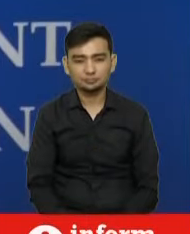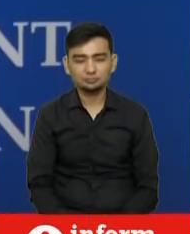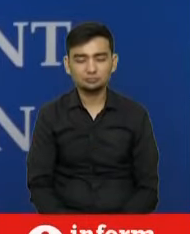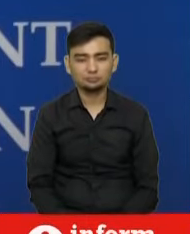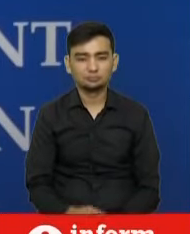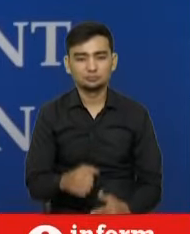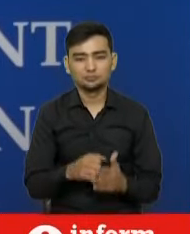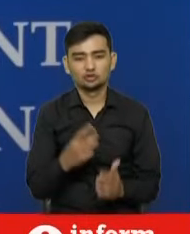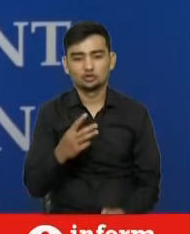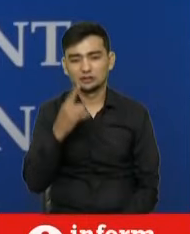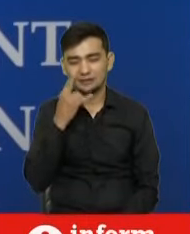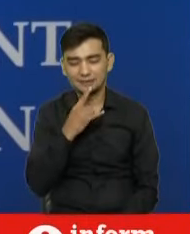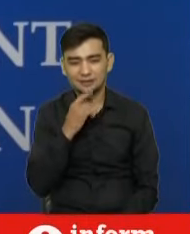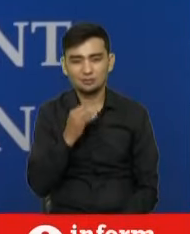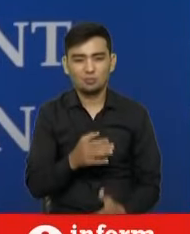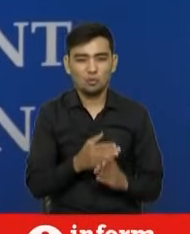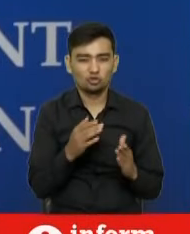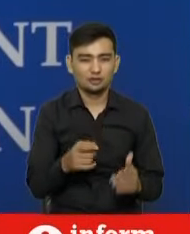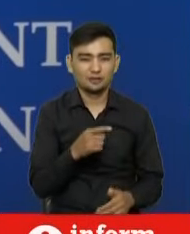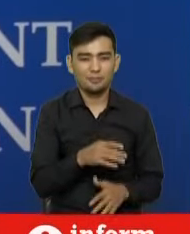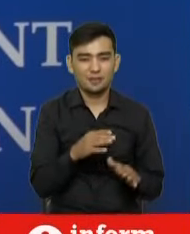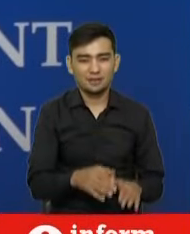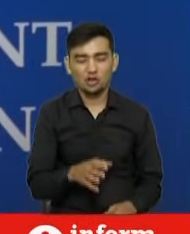негізгі осы шығыс Қазақстаннан, шын мәнінде деген ол жерде жаңа